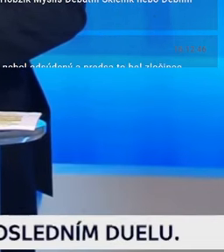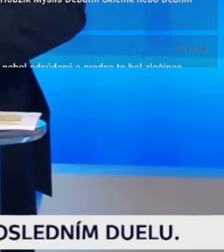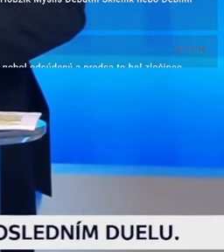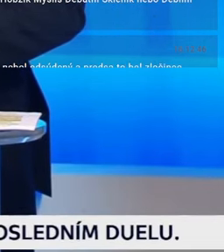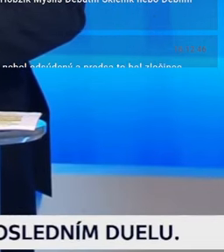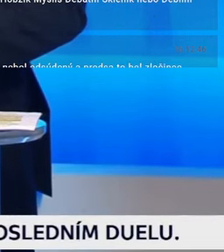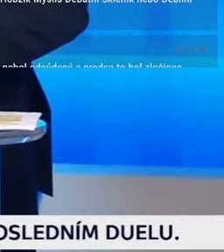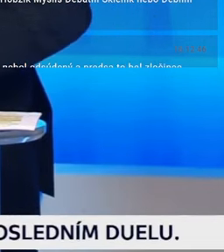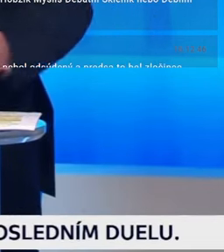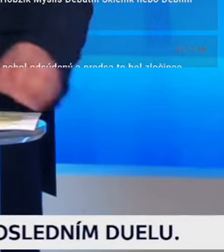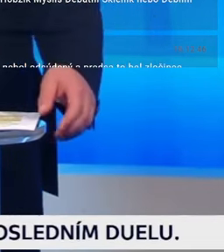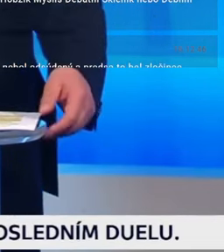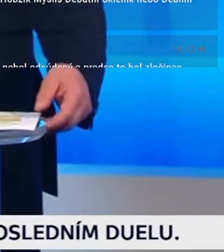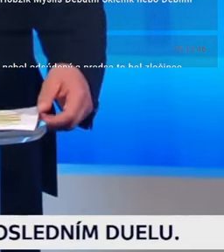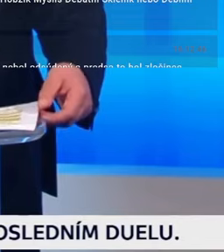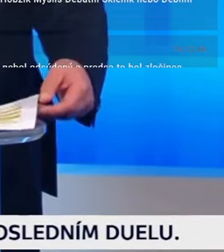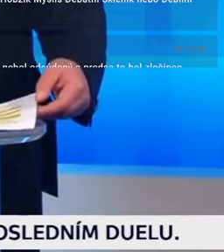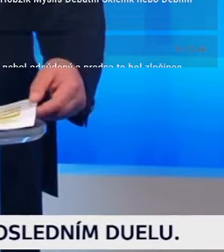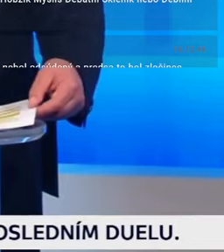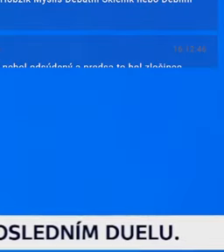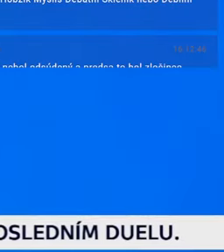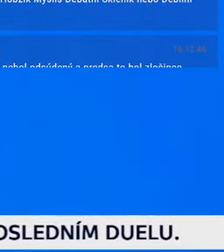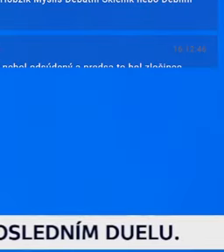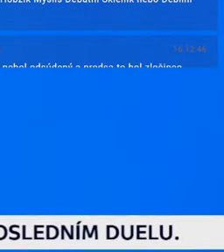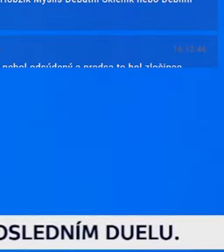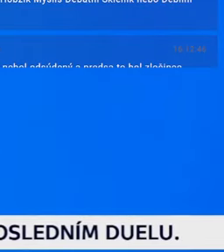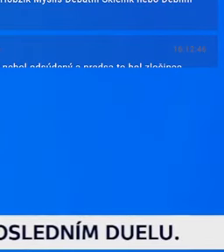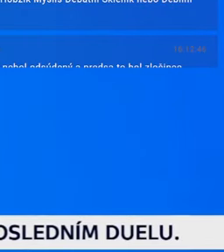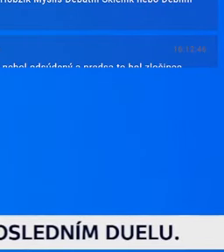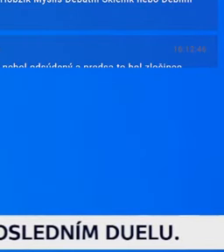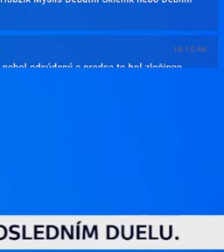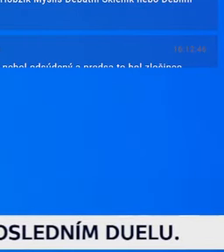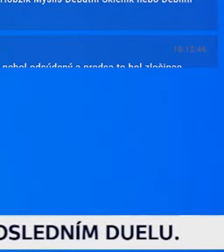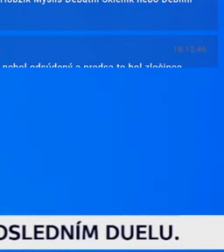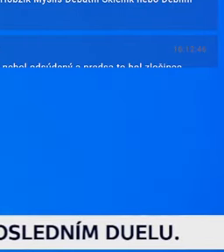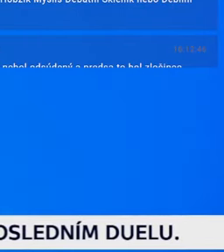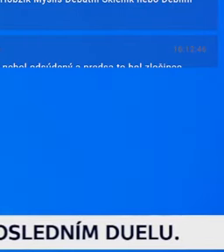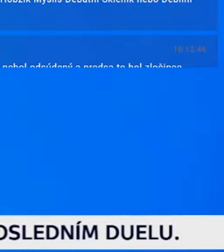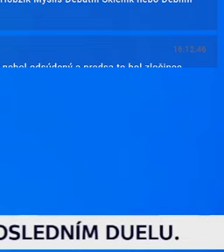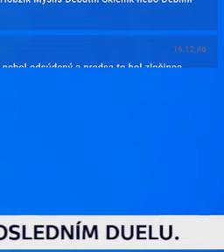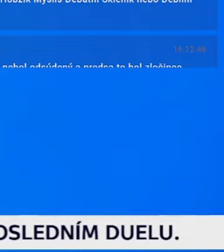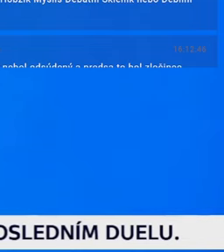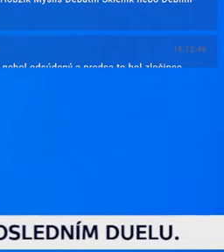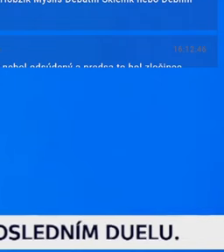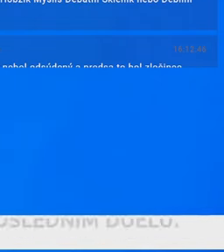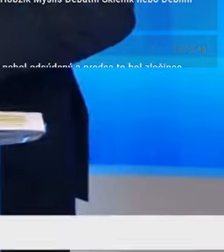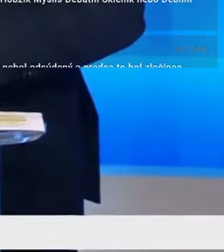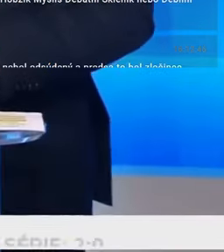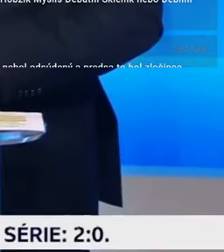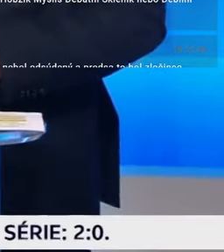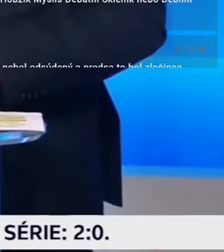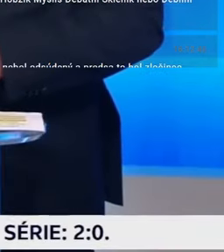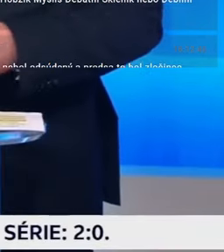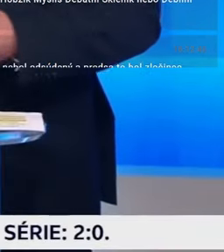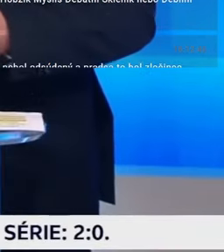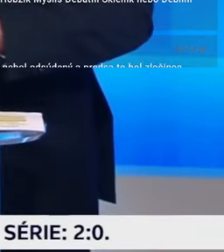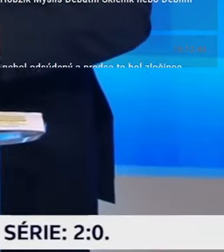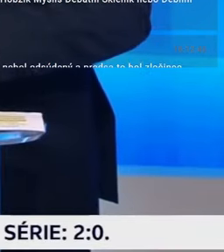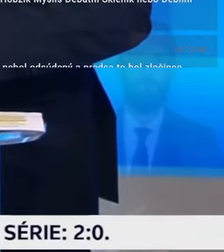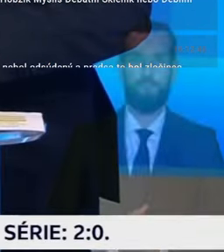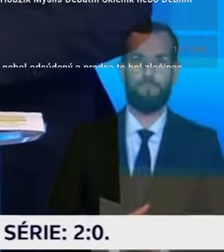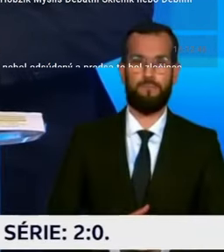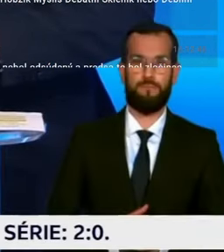možno vláda siahne po 23% zvýšení DPH Toto ešte nie je isté Ale ak by napríklad